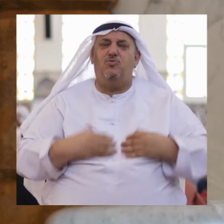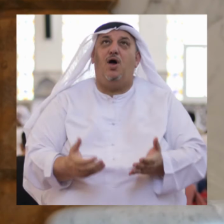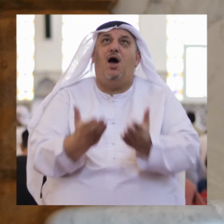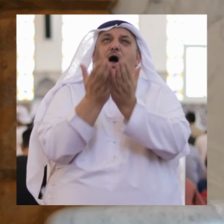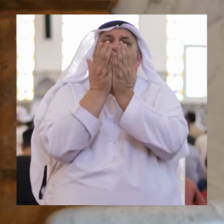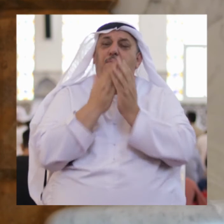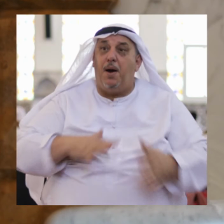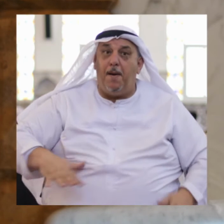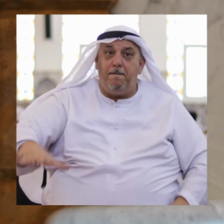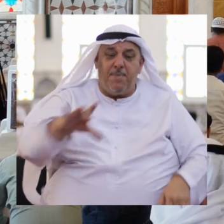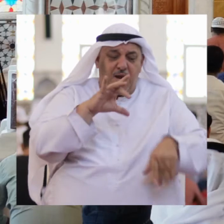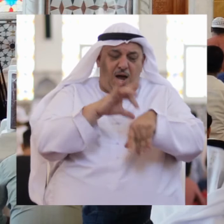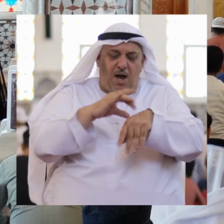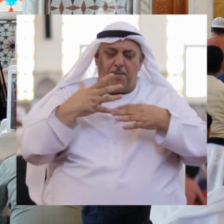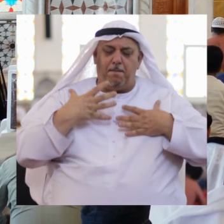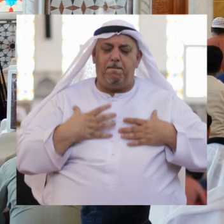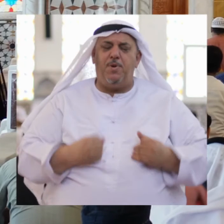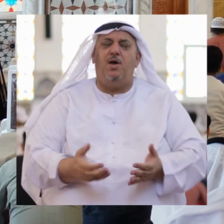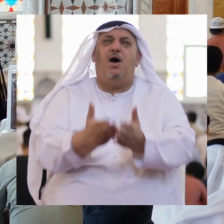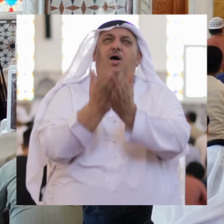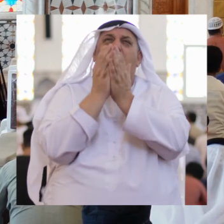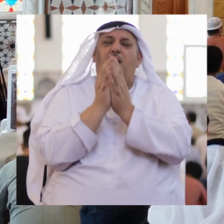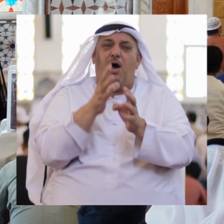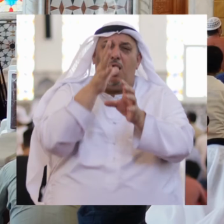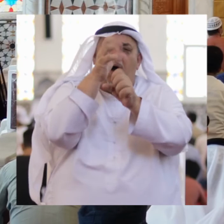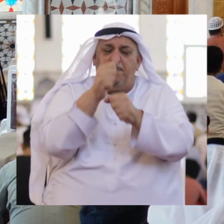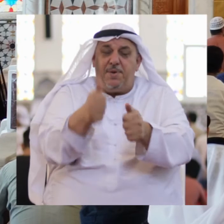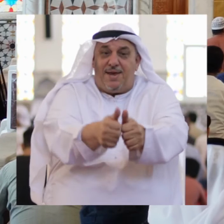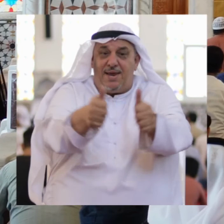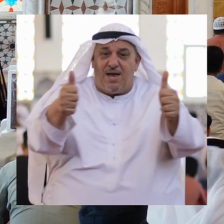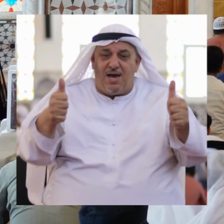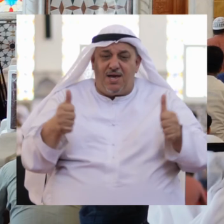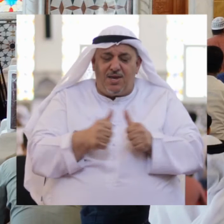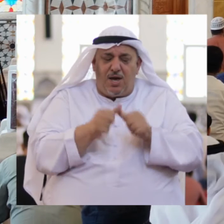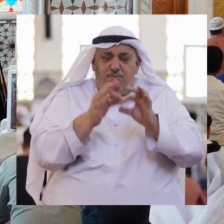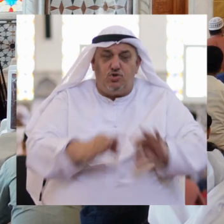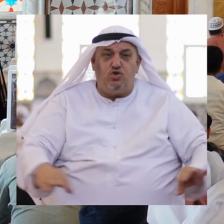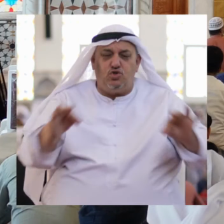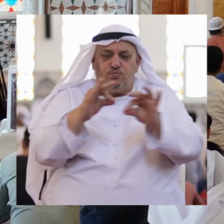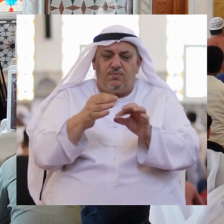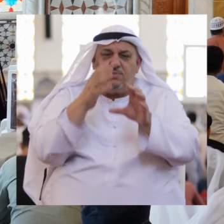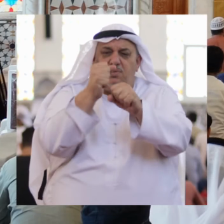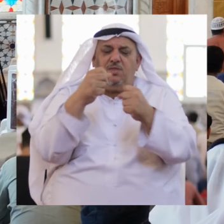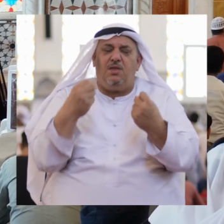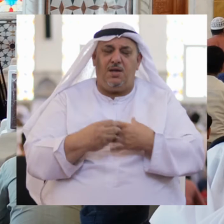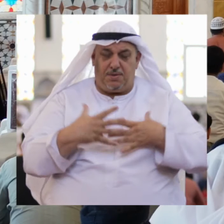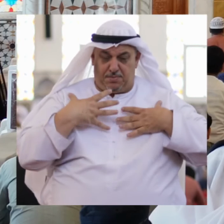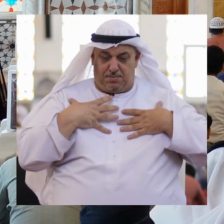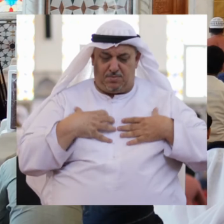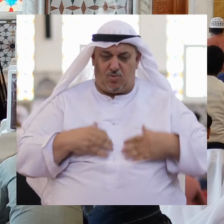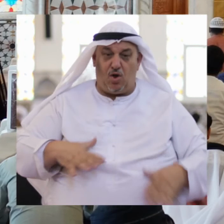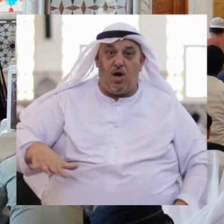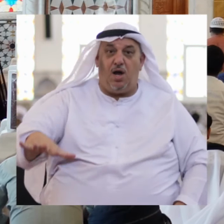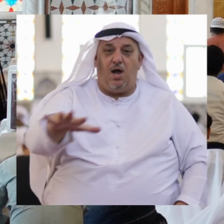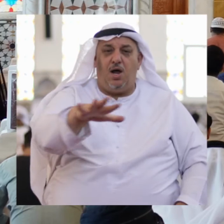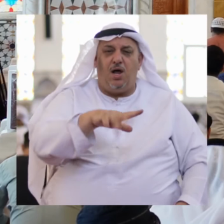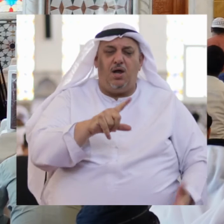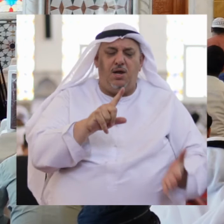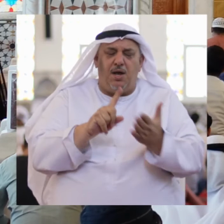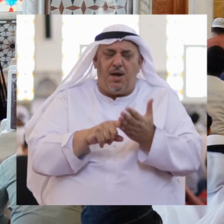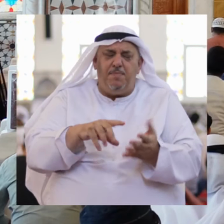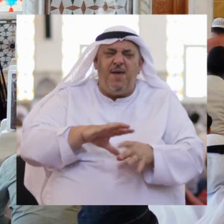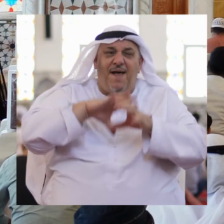المرضى بالشفاء واحفظ اسارنا ومجتمعنا وادن العافيه علينا وعلى سكان العالم